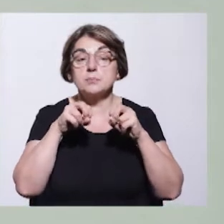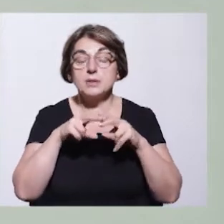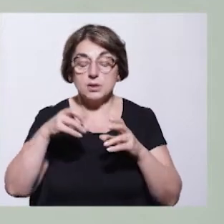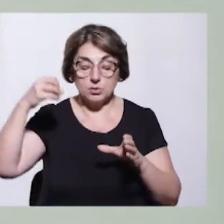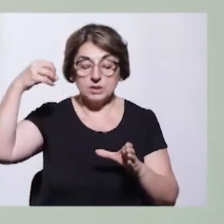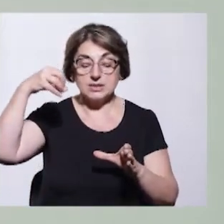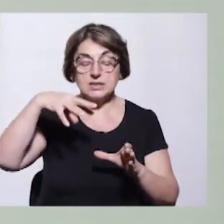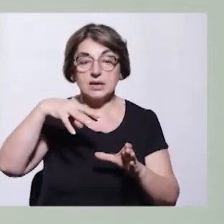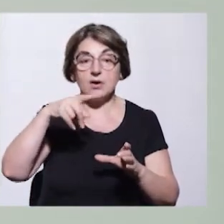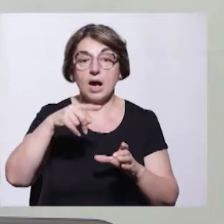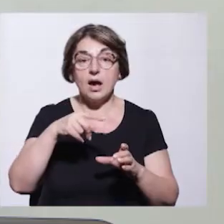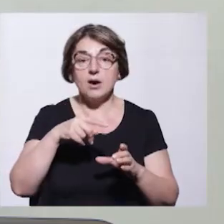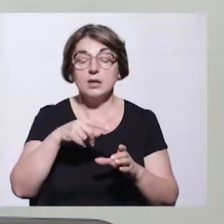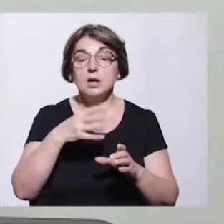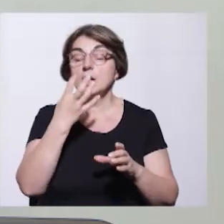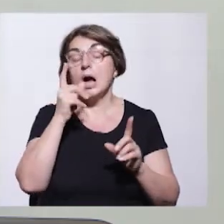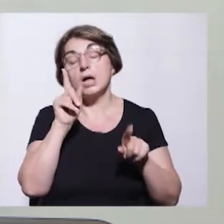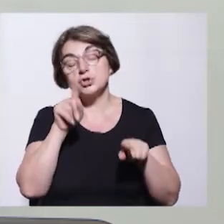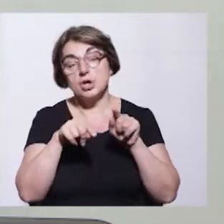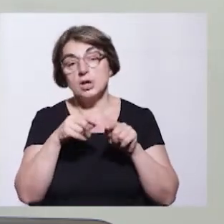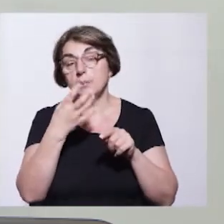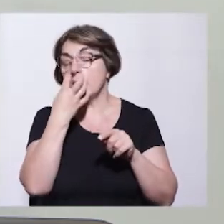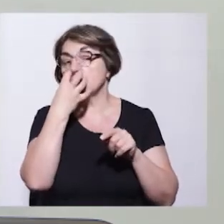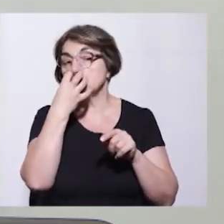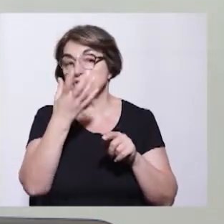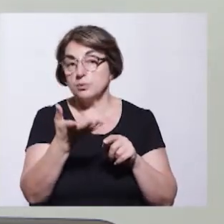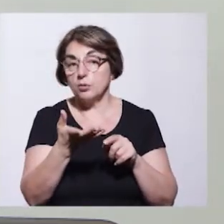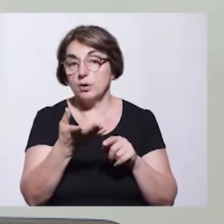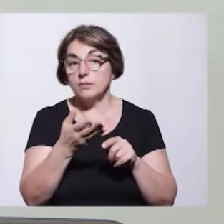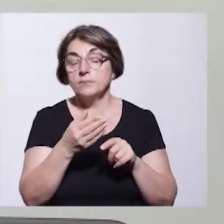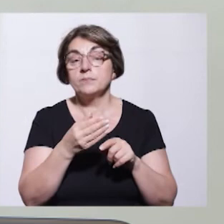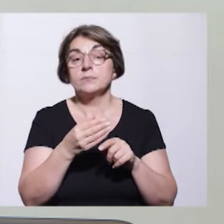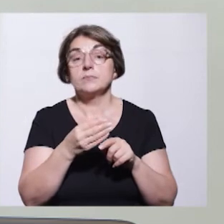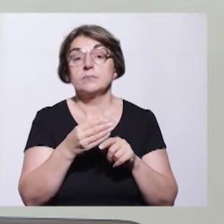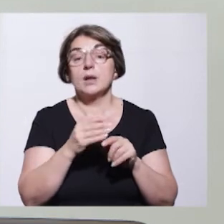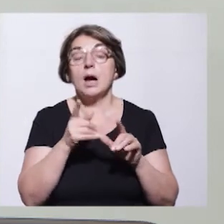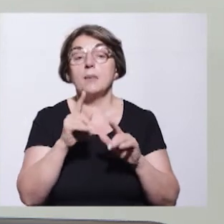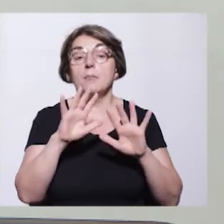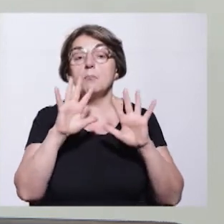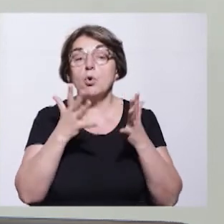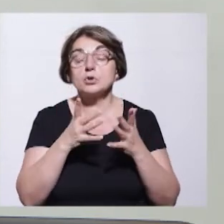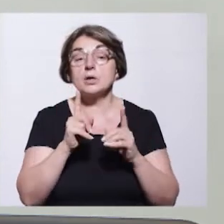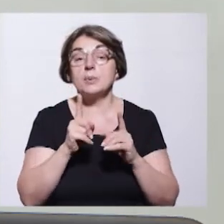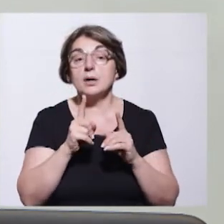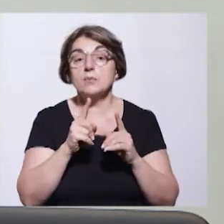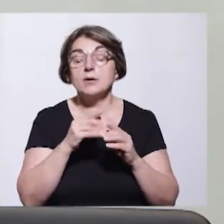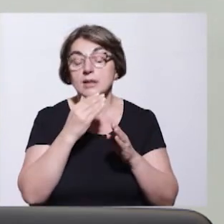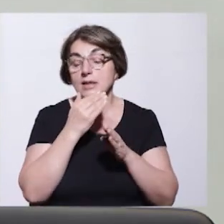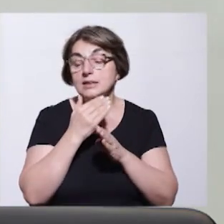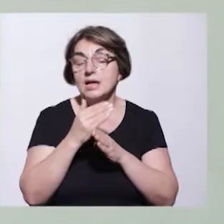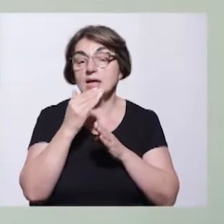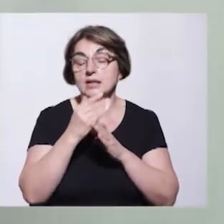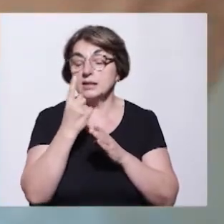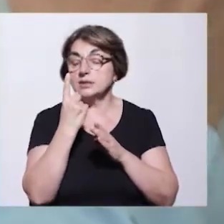ან მაღალი ტემპერატურა, ან ტემპერატურა, და ხდება ეტაპობრივად